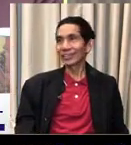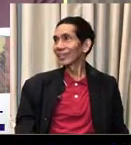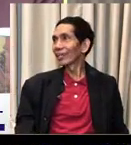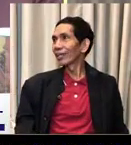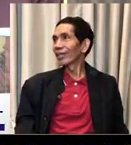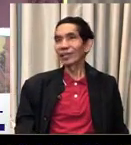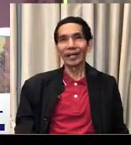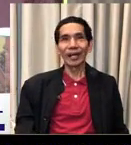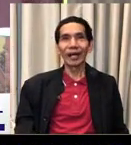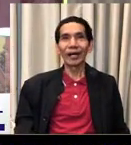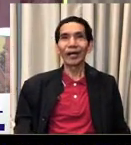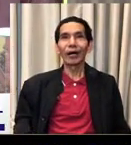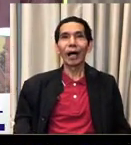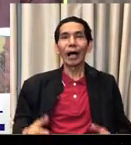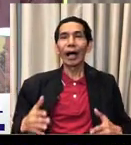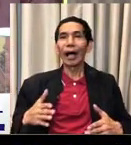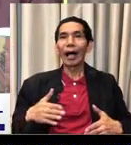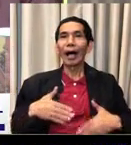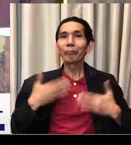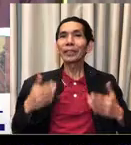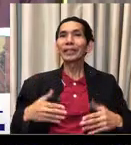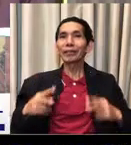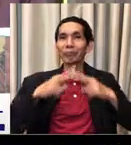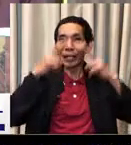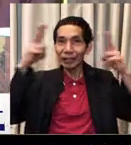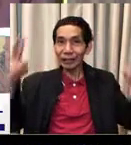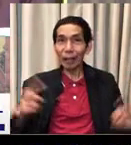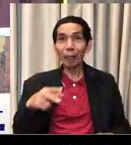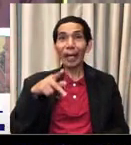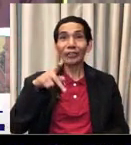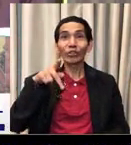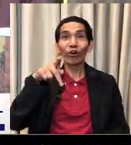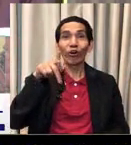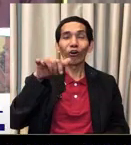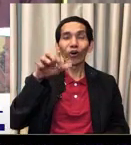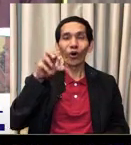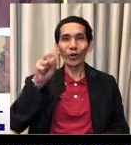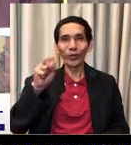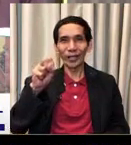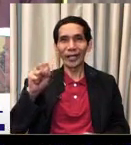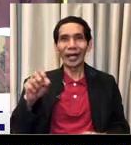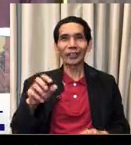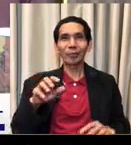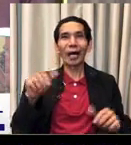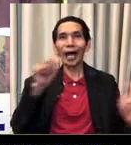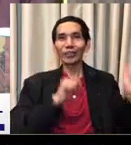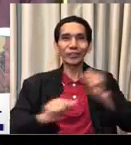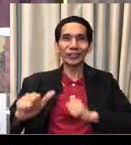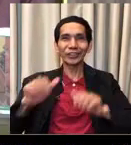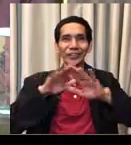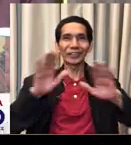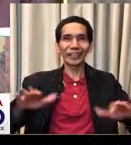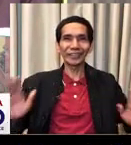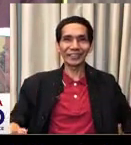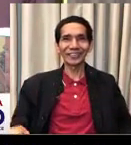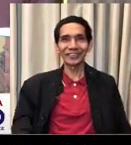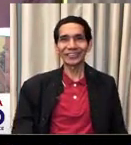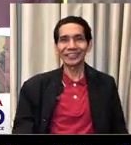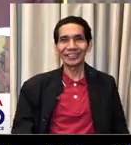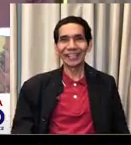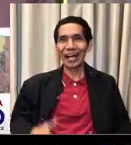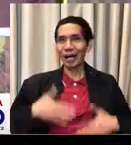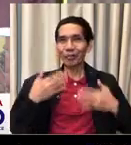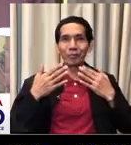Brother Jess, ikaw naman? Happy Valentine. So, mga actionist